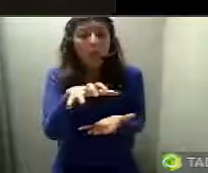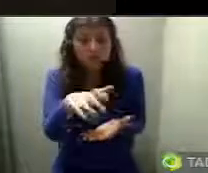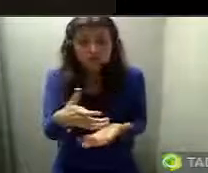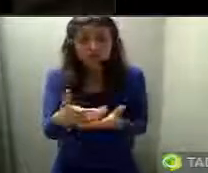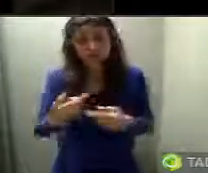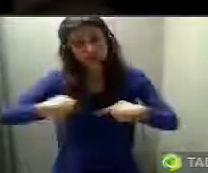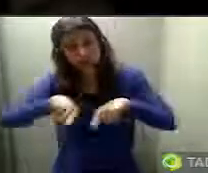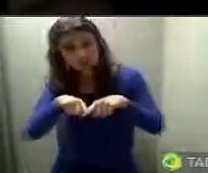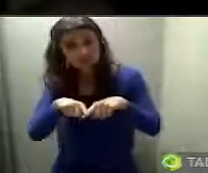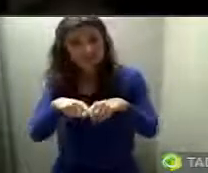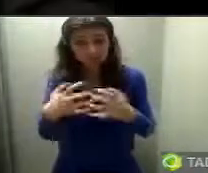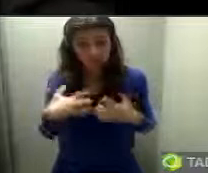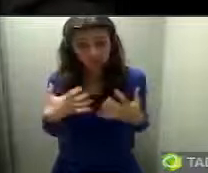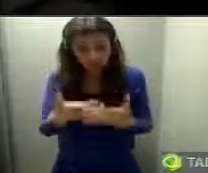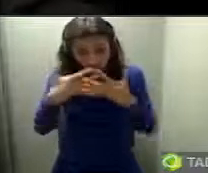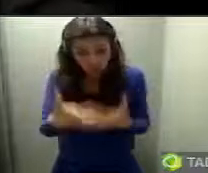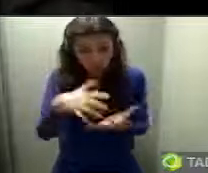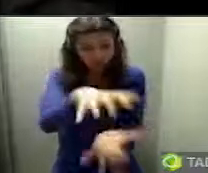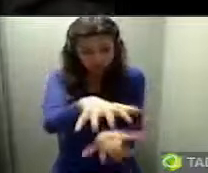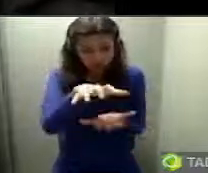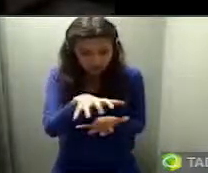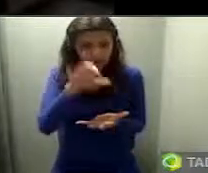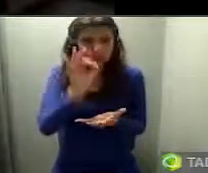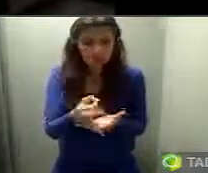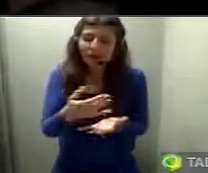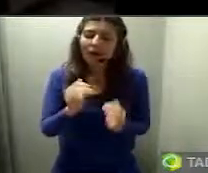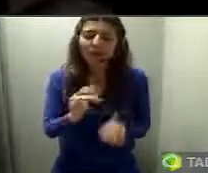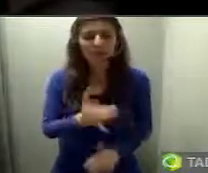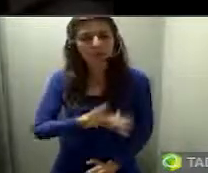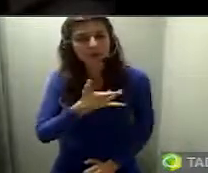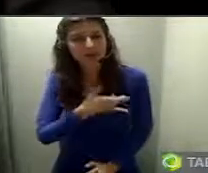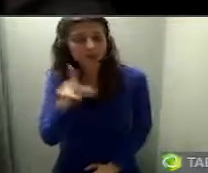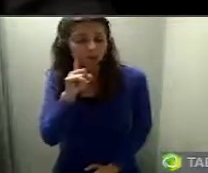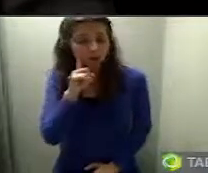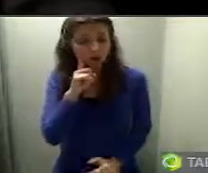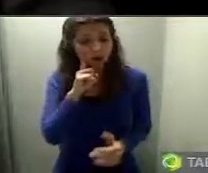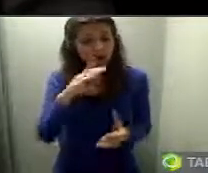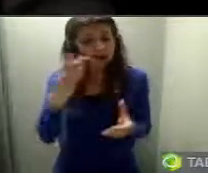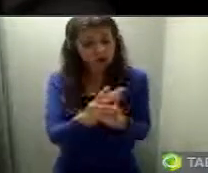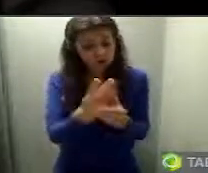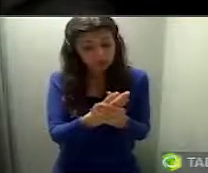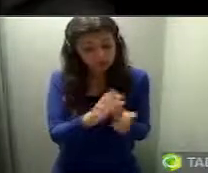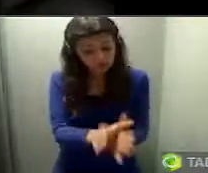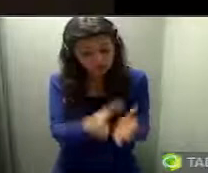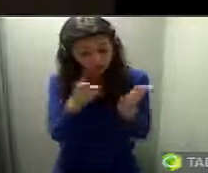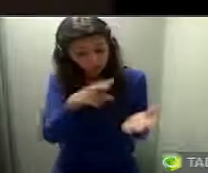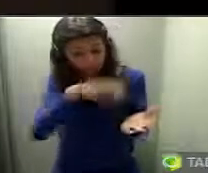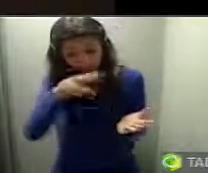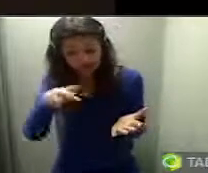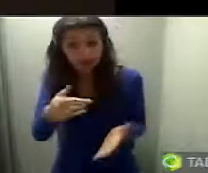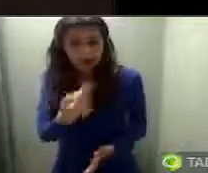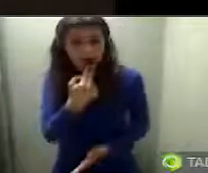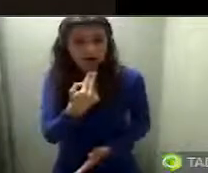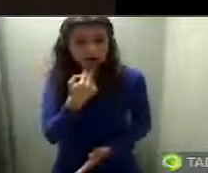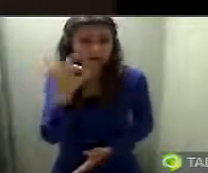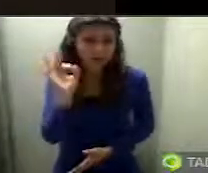scientifique, mais c'était très intéressant parce que la qualité des dossiers était là et que vraiment on a eu de très bons